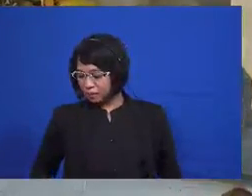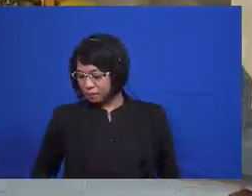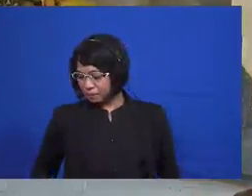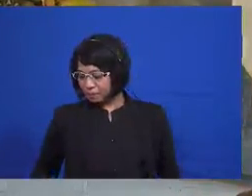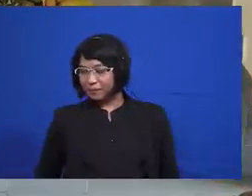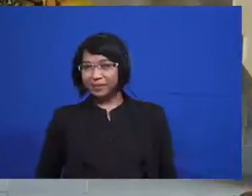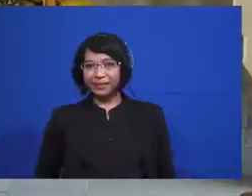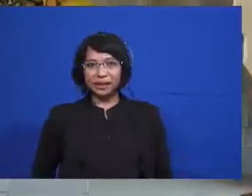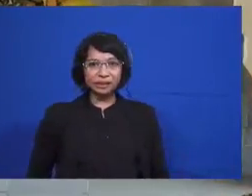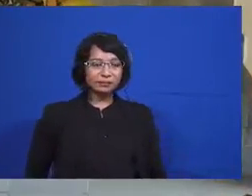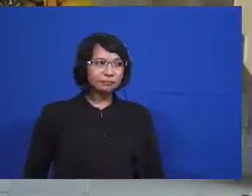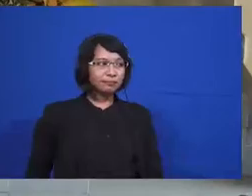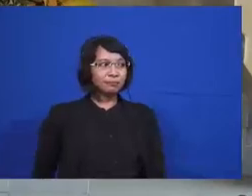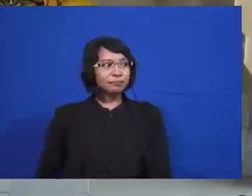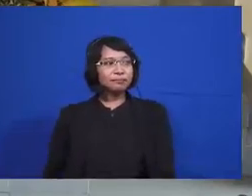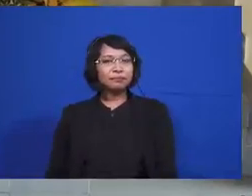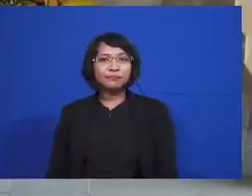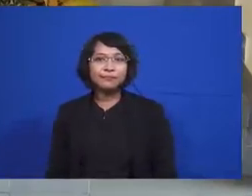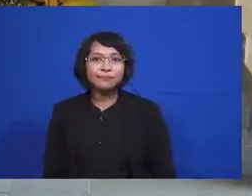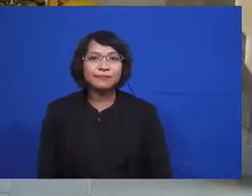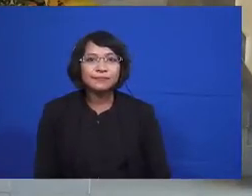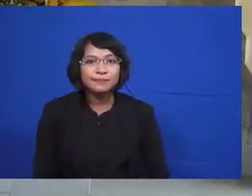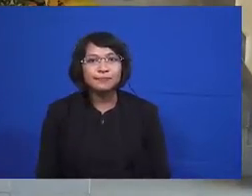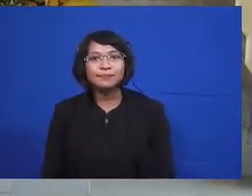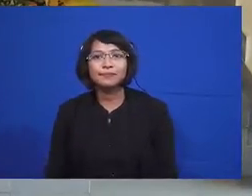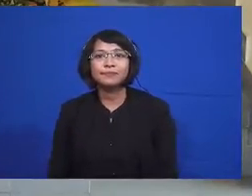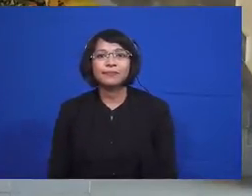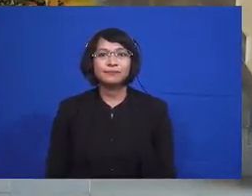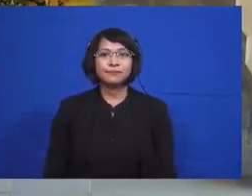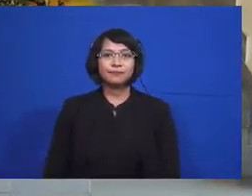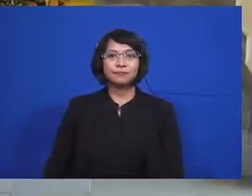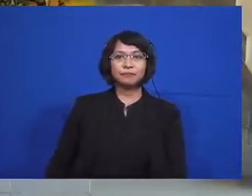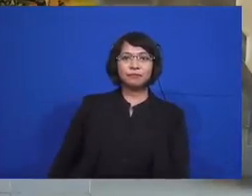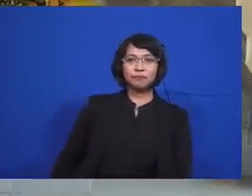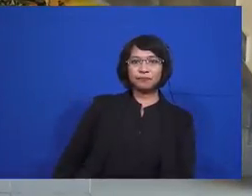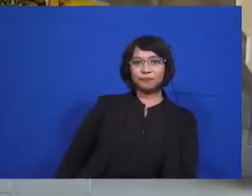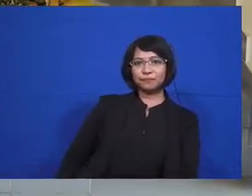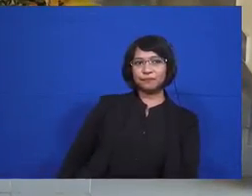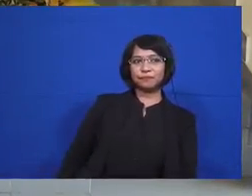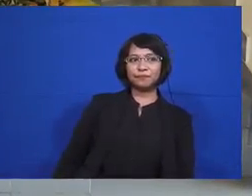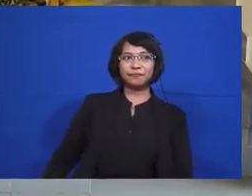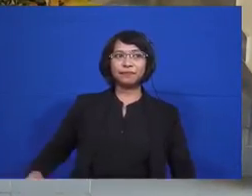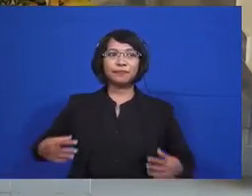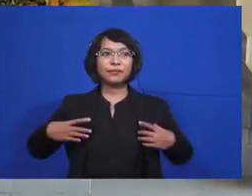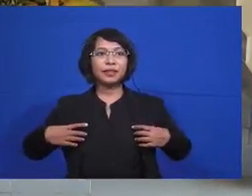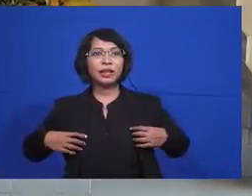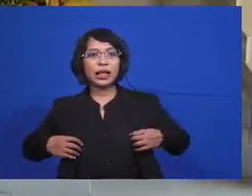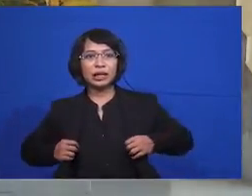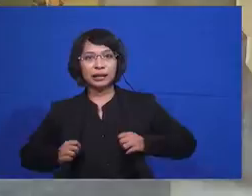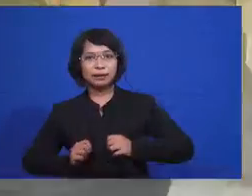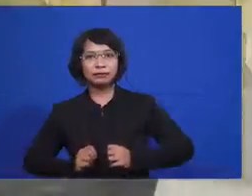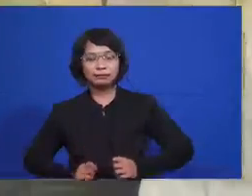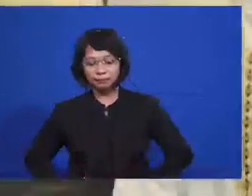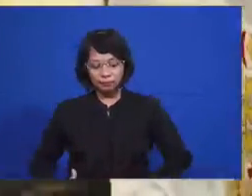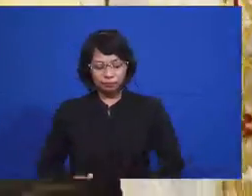menerima berkat dari imam baru, marilah kita mengakhiri perayaan syukur kita ini dengan mohon berkat